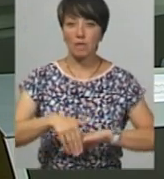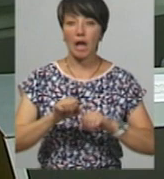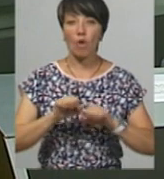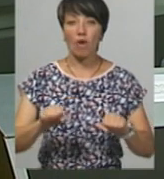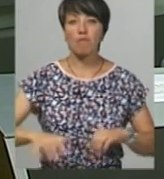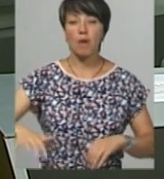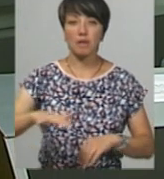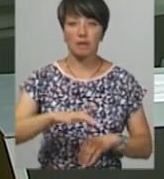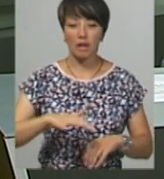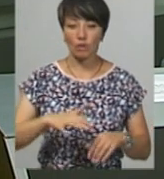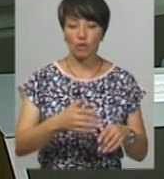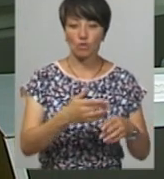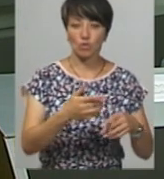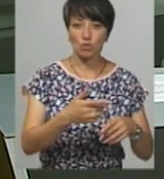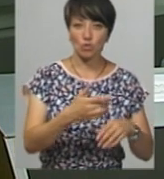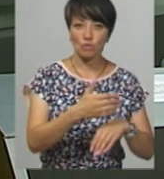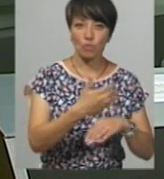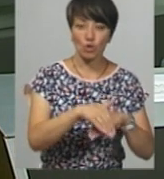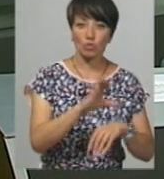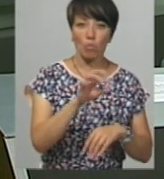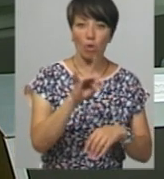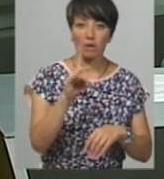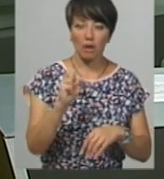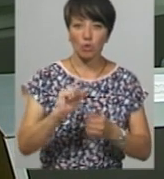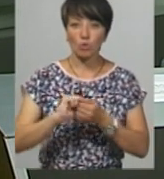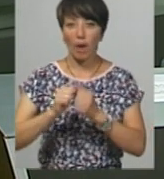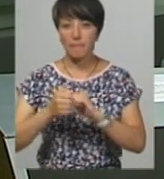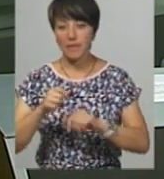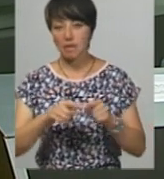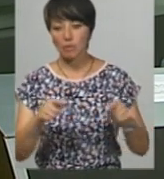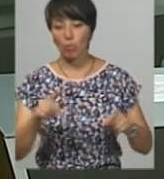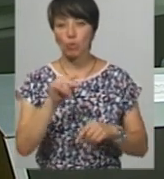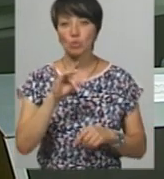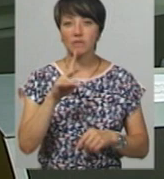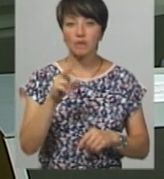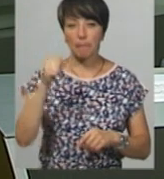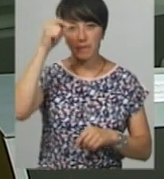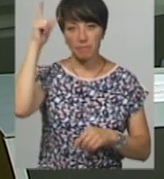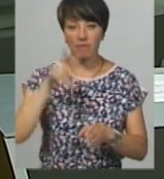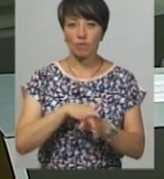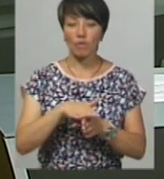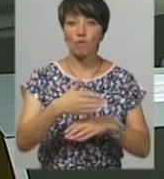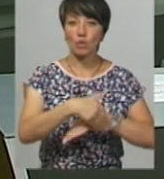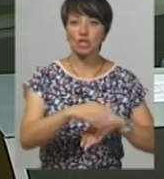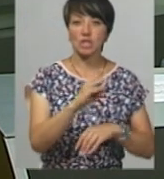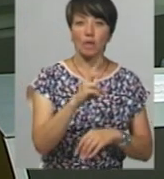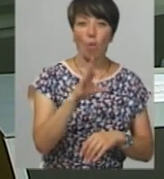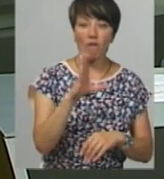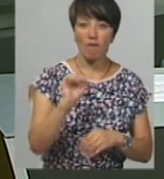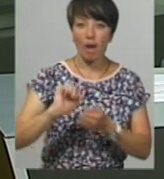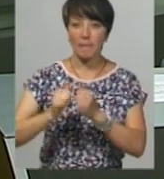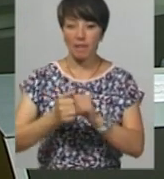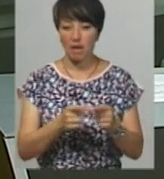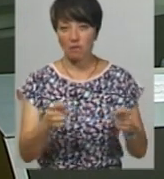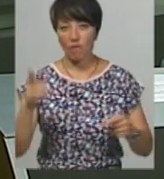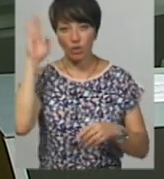Героїв Майдану від вулиці Соборної до вулиці Кам'янецької та по вулиці Проскурівського підпілля від вулиці Шестакова до вулиці Кам'янецька.